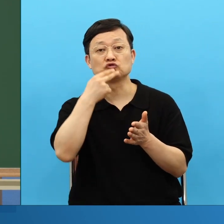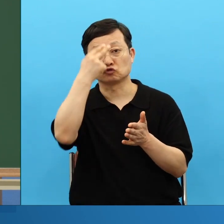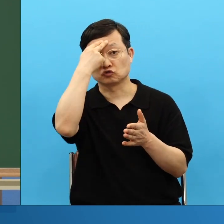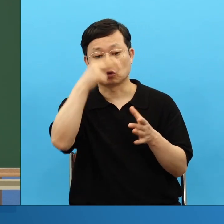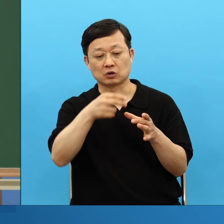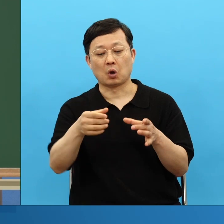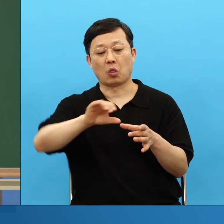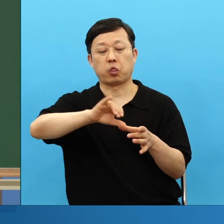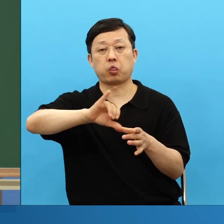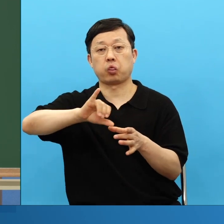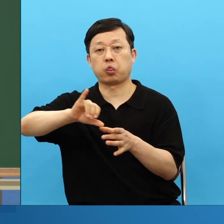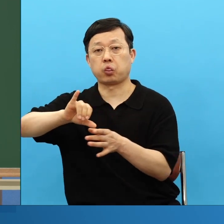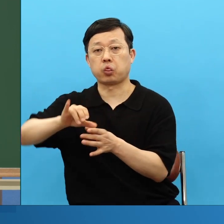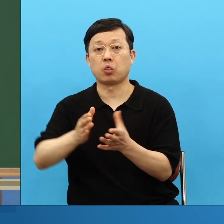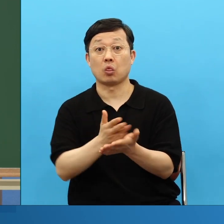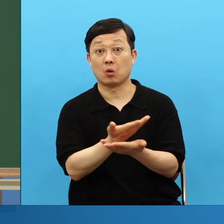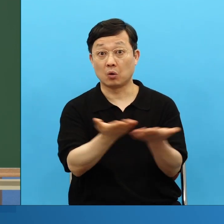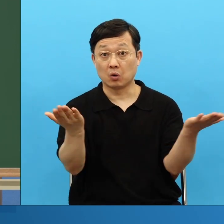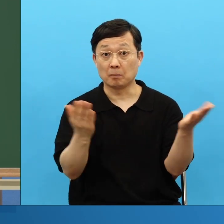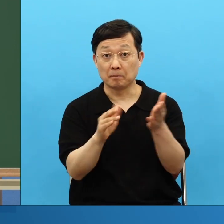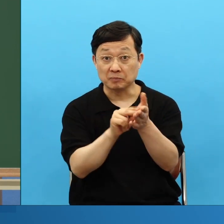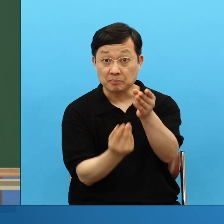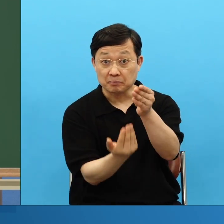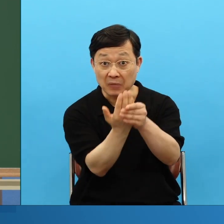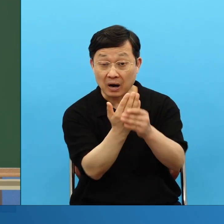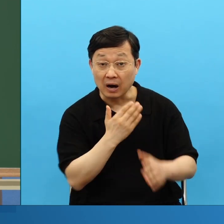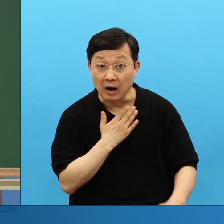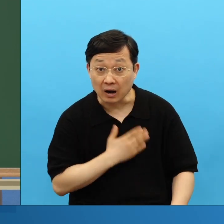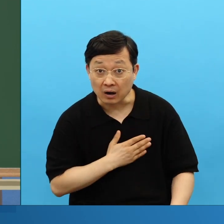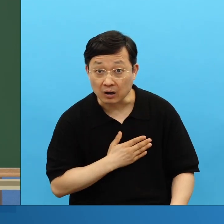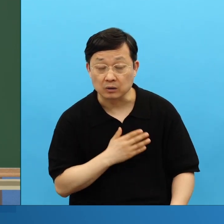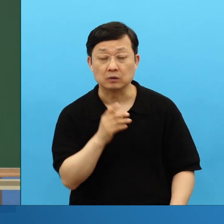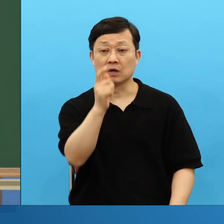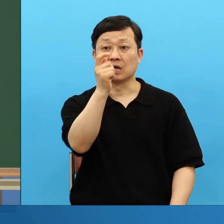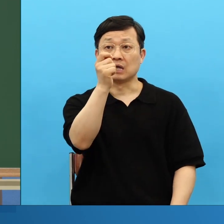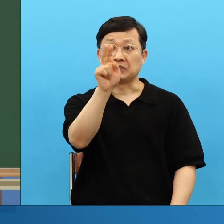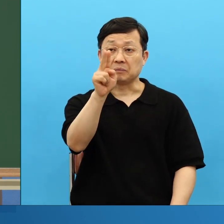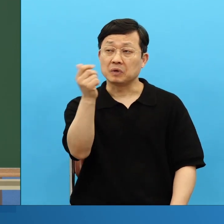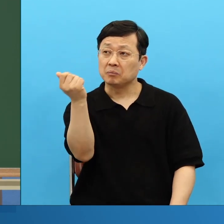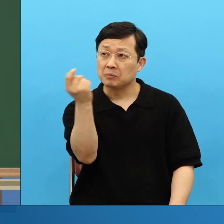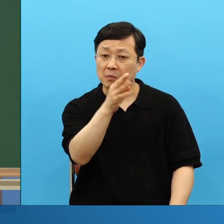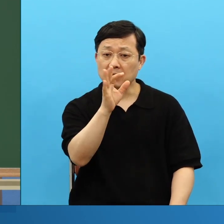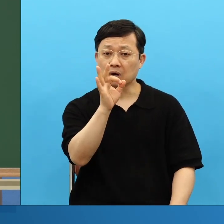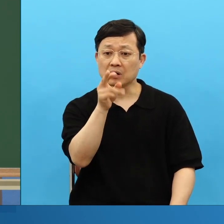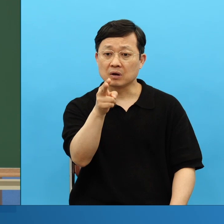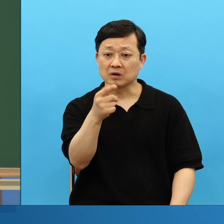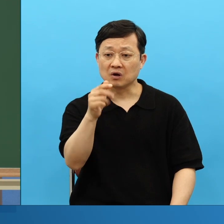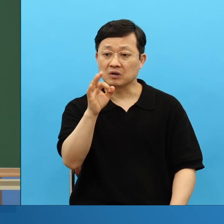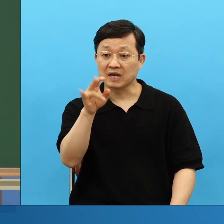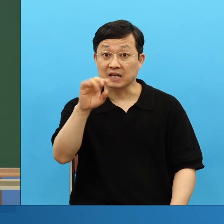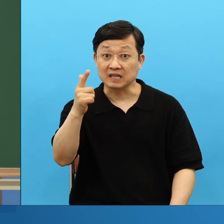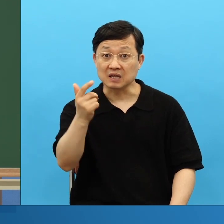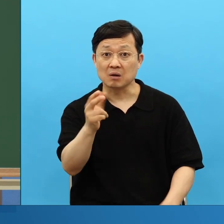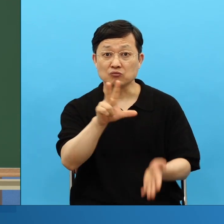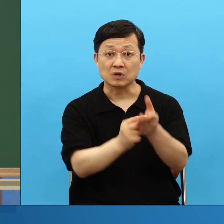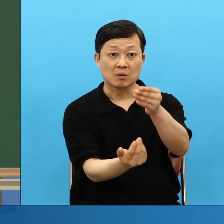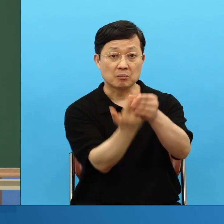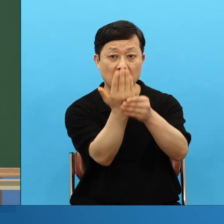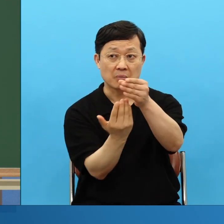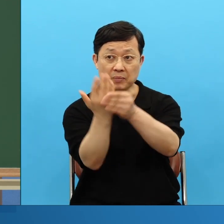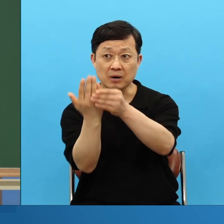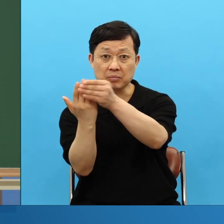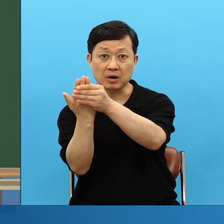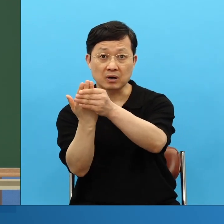버닝썬은 어디 간 데 없고 연예인 몇 명이 TV에 계속 나오더니 이 버닝썬과 같은